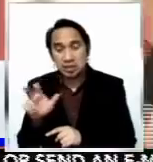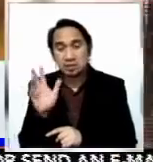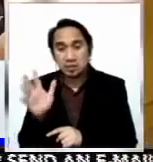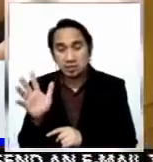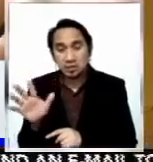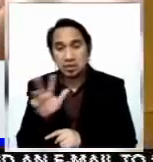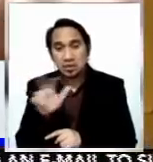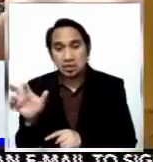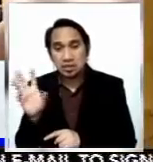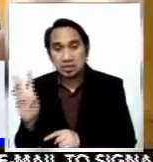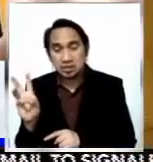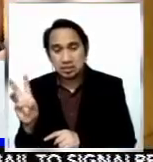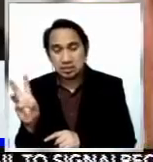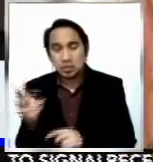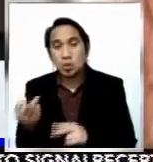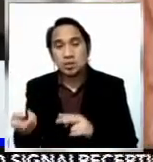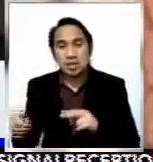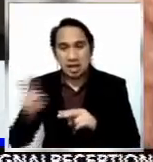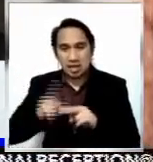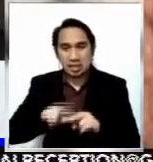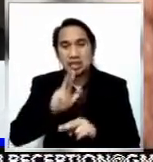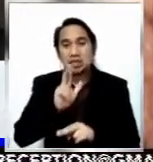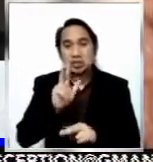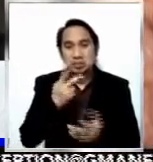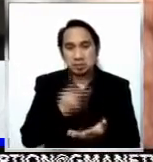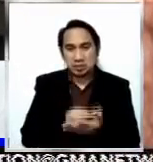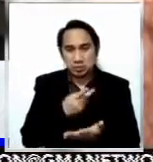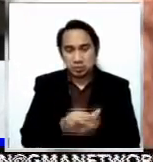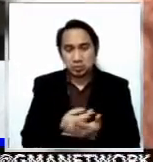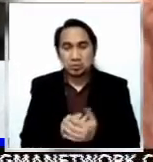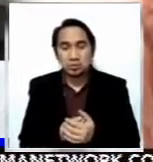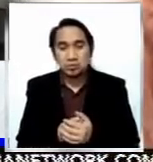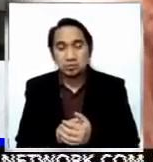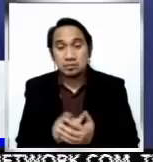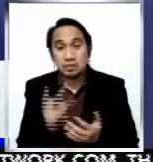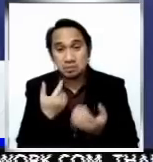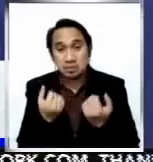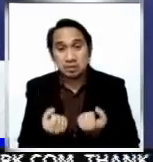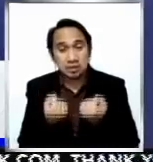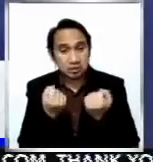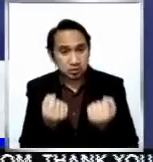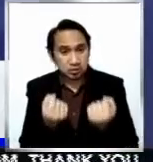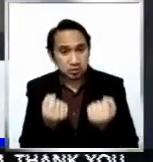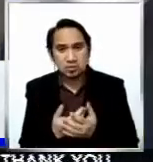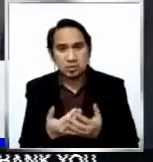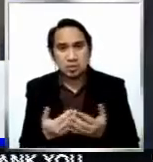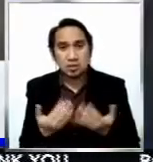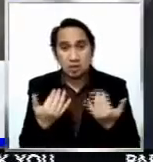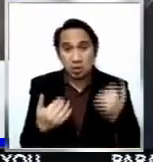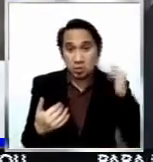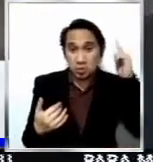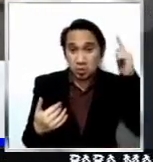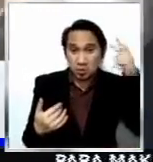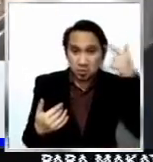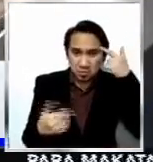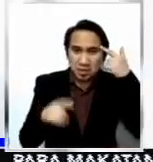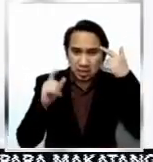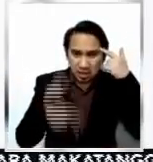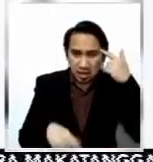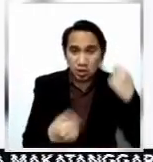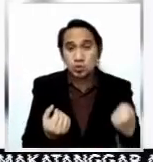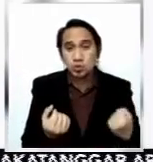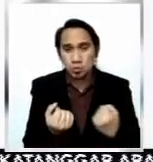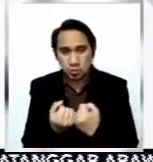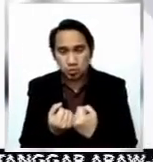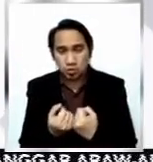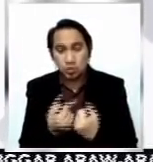30. Mungkahi ng Pork Producers Federation of the Philippines, magbigay ng subsidy ang pamahalaan para masunod ang price ceiling.